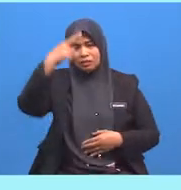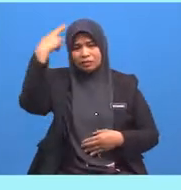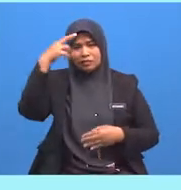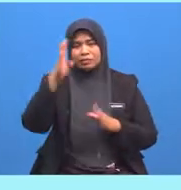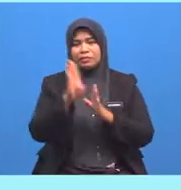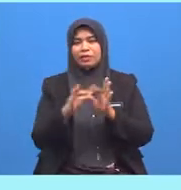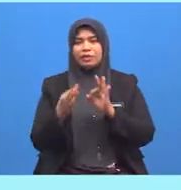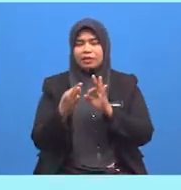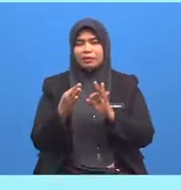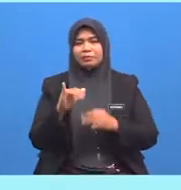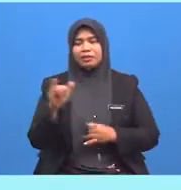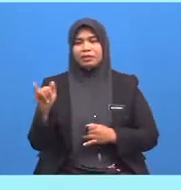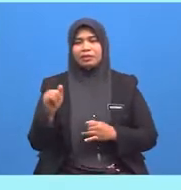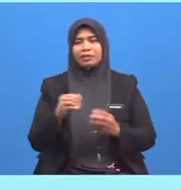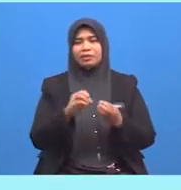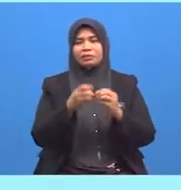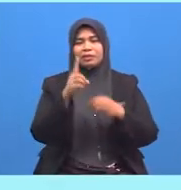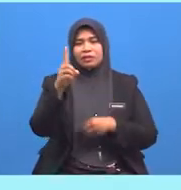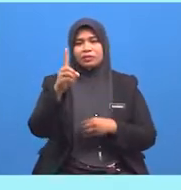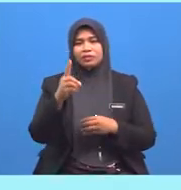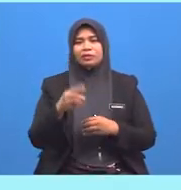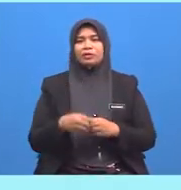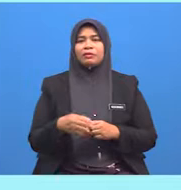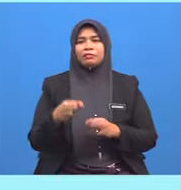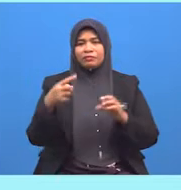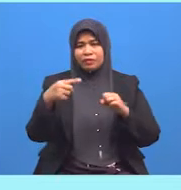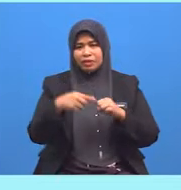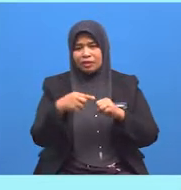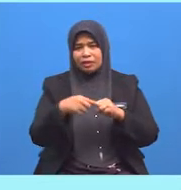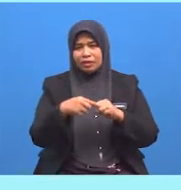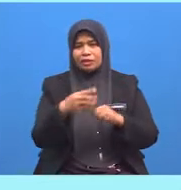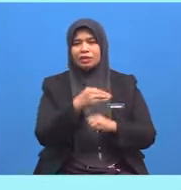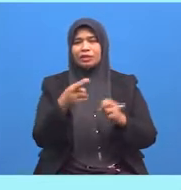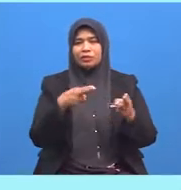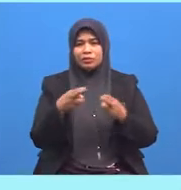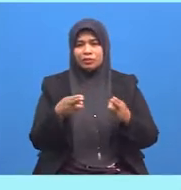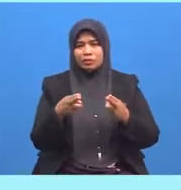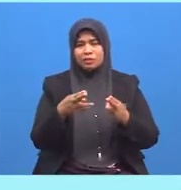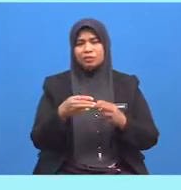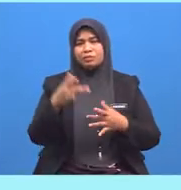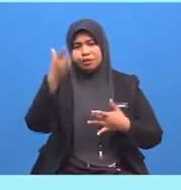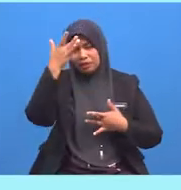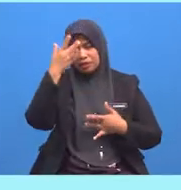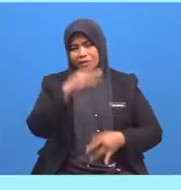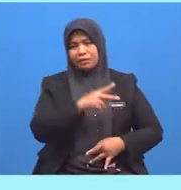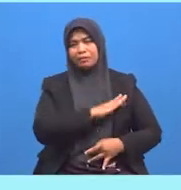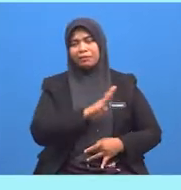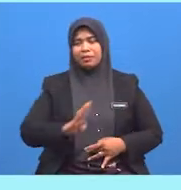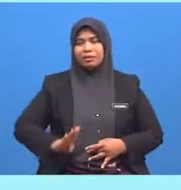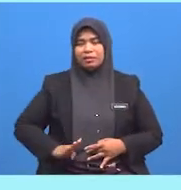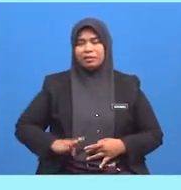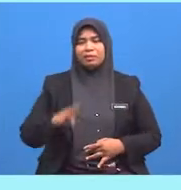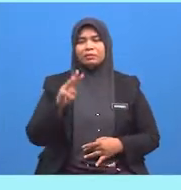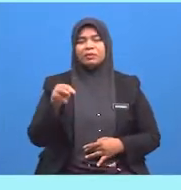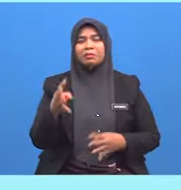menghadapinya yang pertama kejian fitnah dan puzzle menyakiti Baginda murid-murid